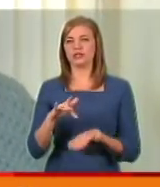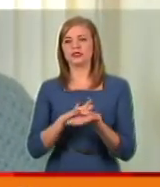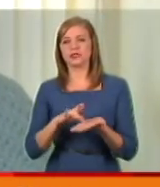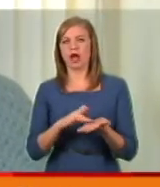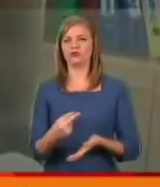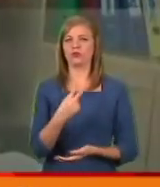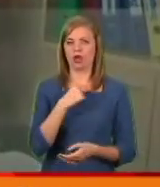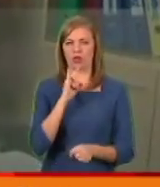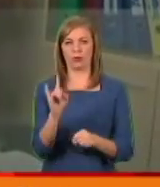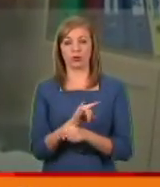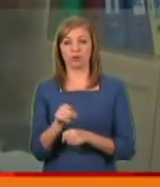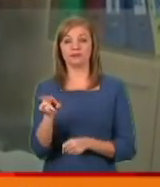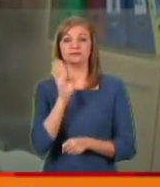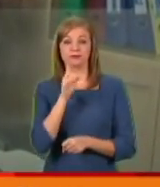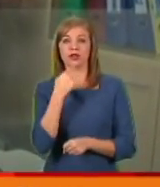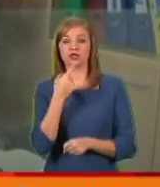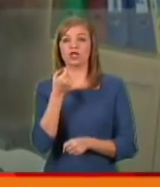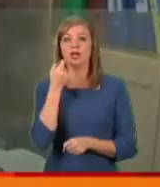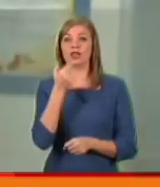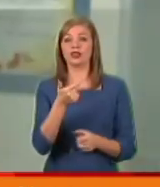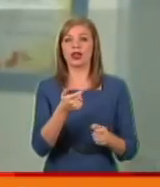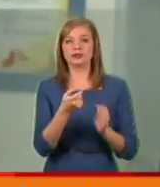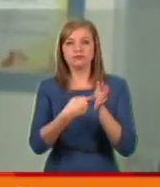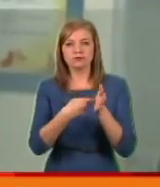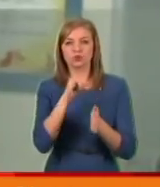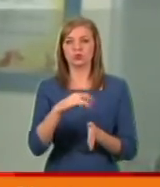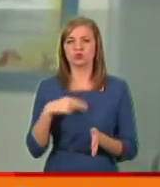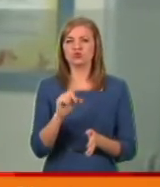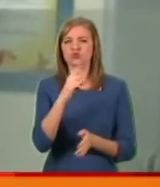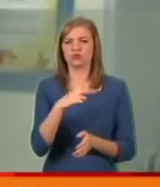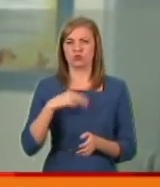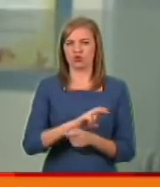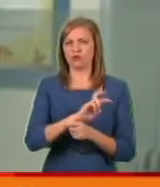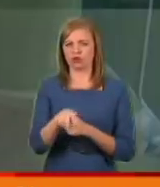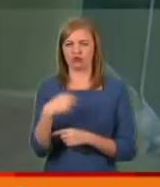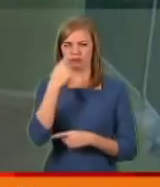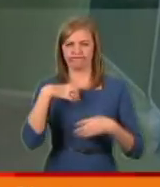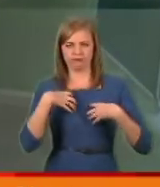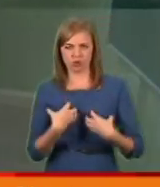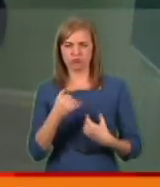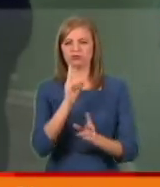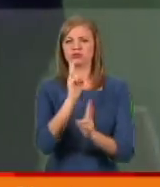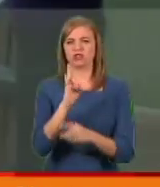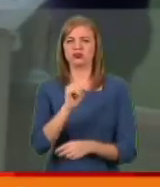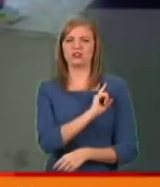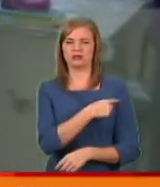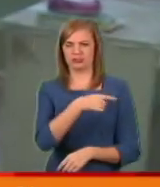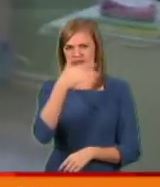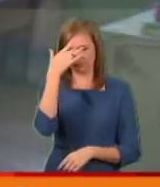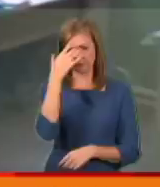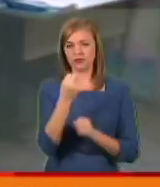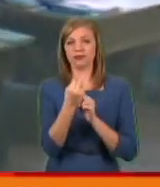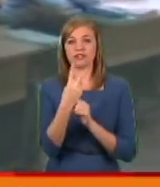нахалкою, брехухою. Пані Світлана каже, ледь витягнула з доньки зізнання, чому та прийшла після школи засмучена та скаржилась на сильний головний